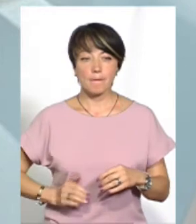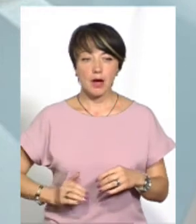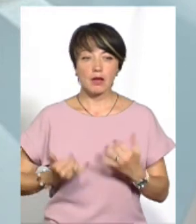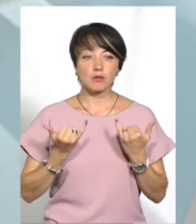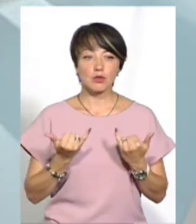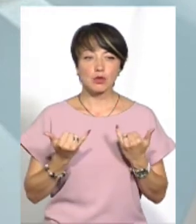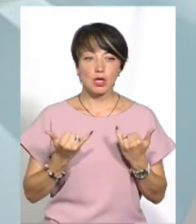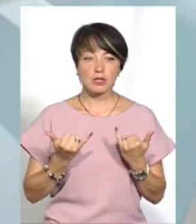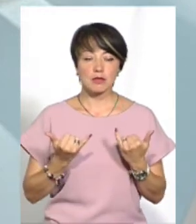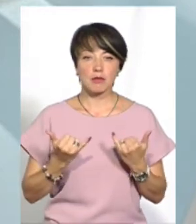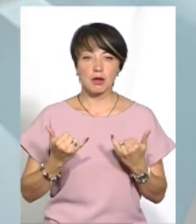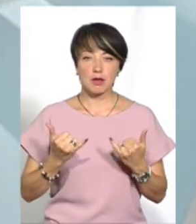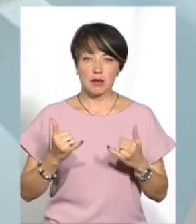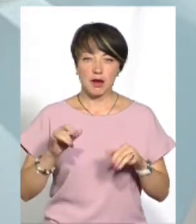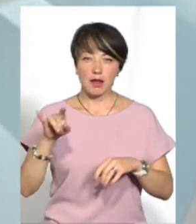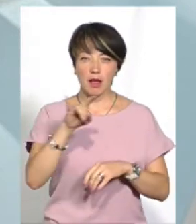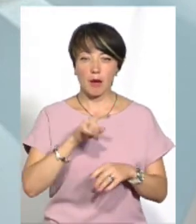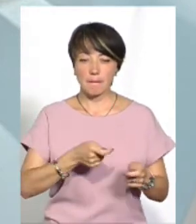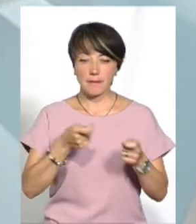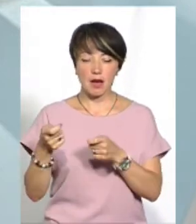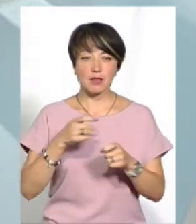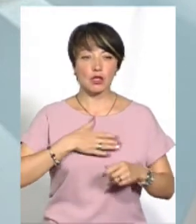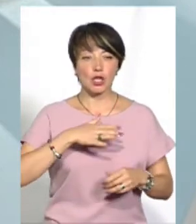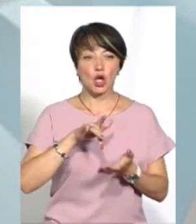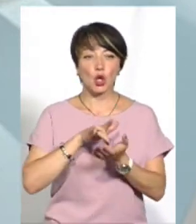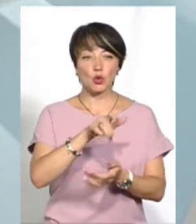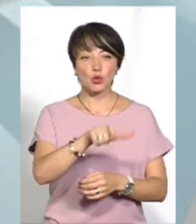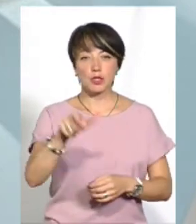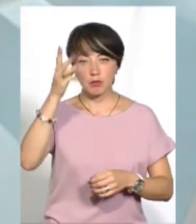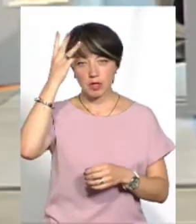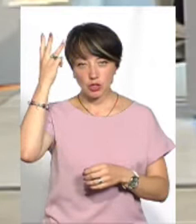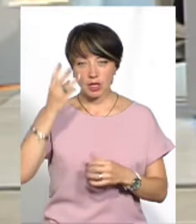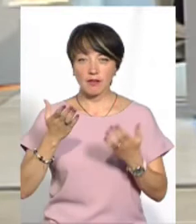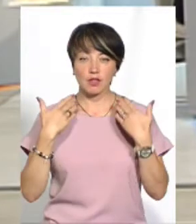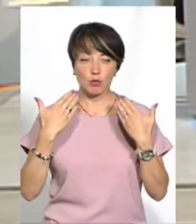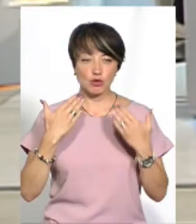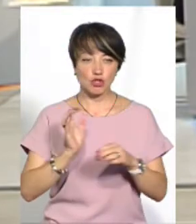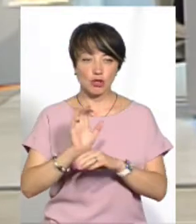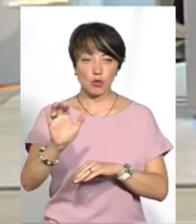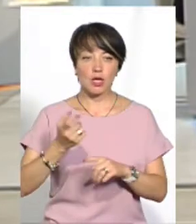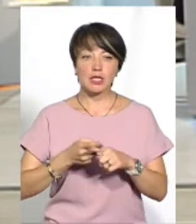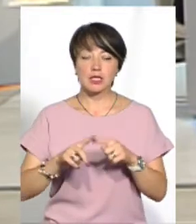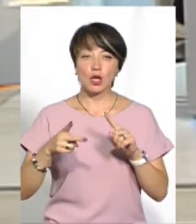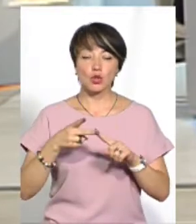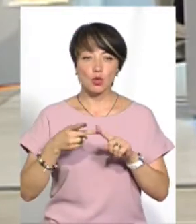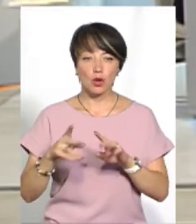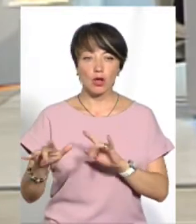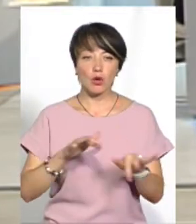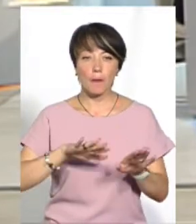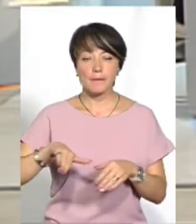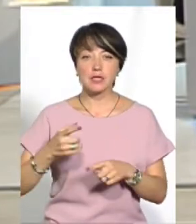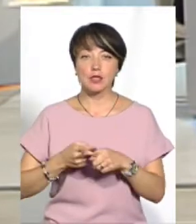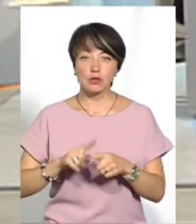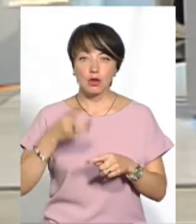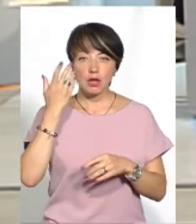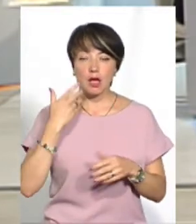авіакомпаніями, сучасними літаками для перевезення наших туристів, хмельничан, наших подолян для відпочинку. Це є другий крок після